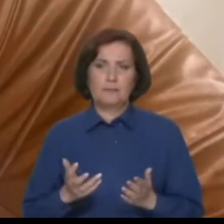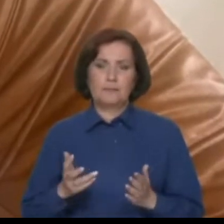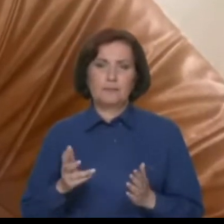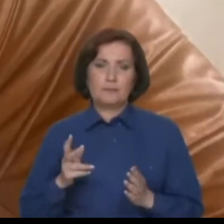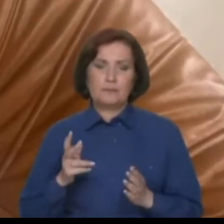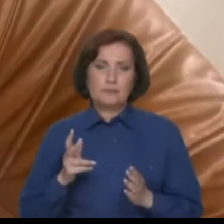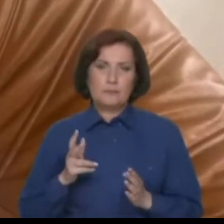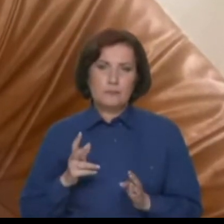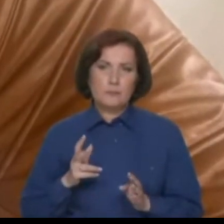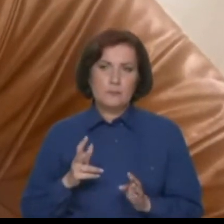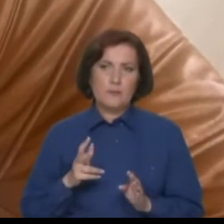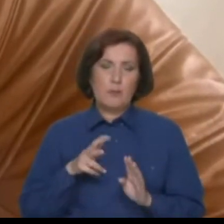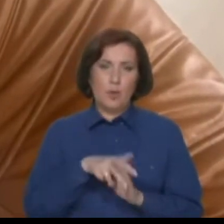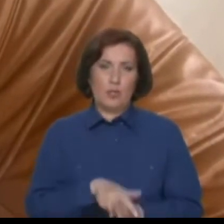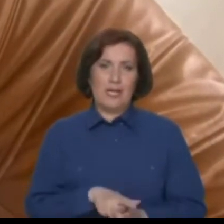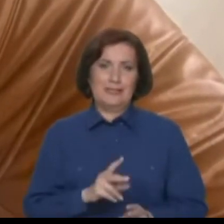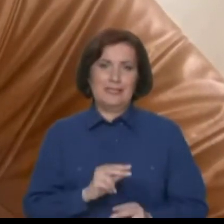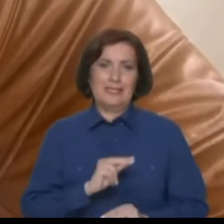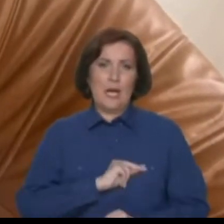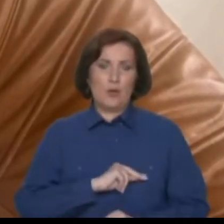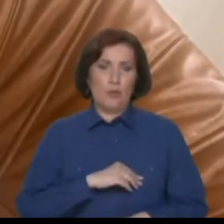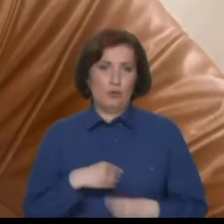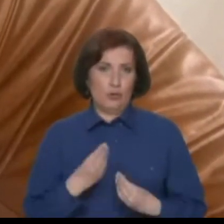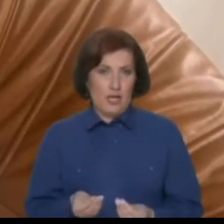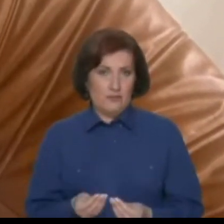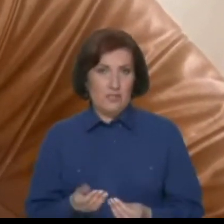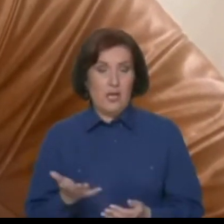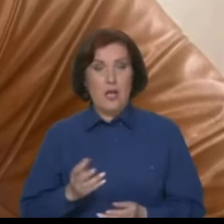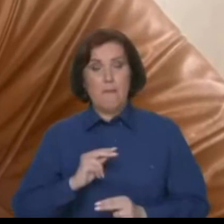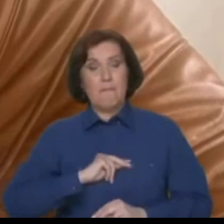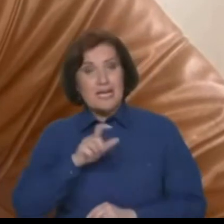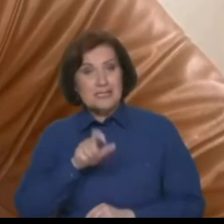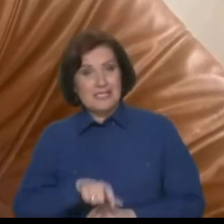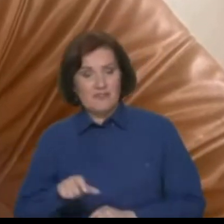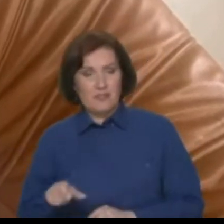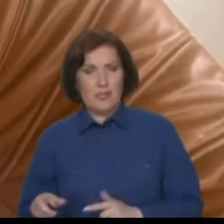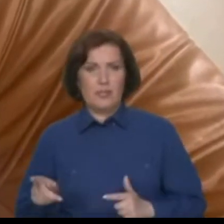на роботодавця. Якщо працівники або